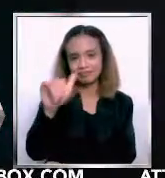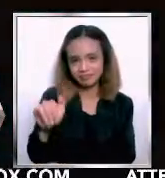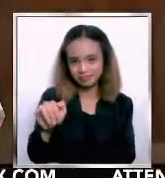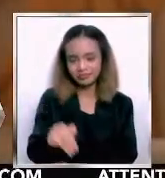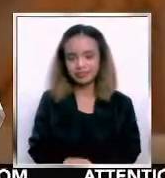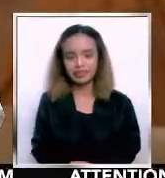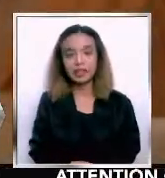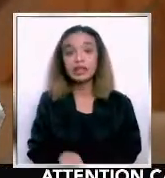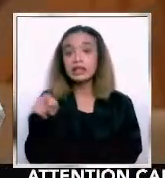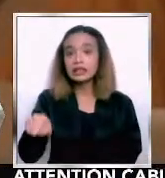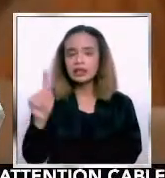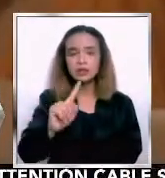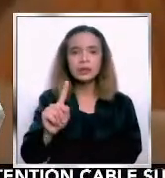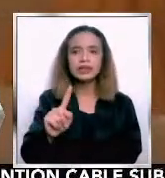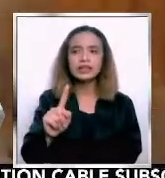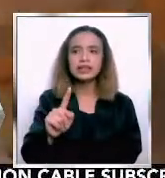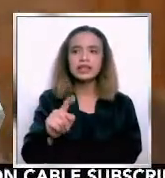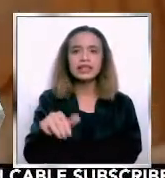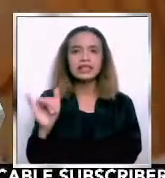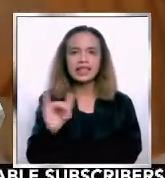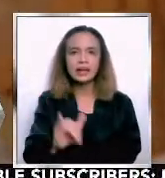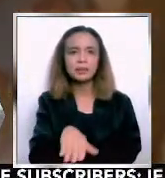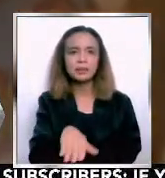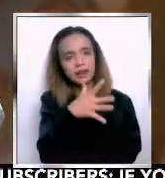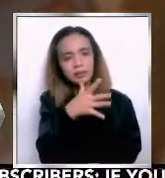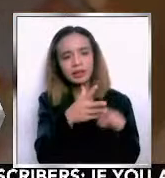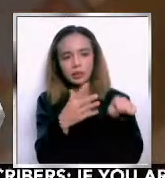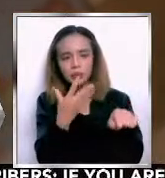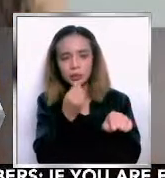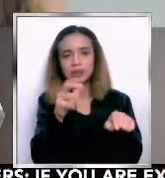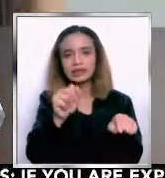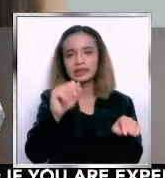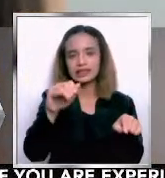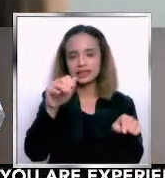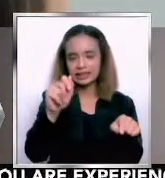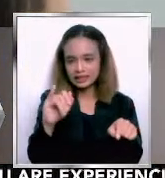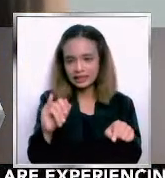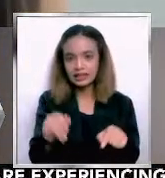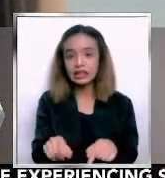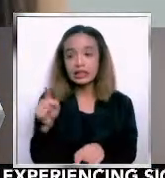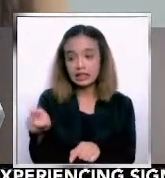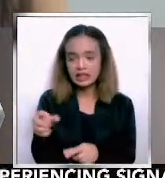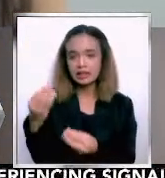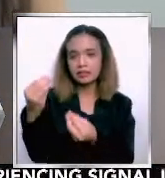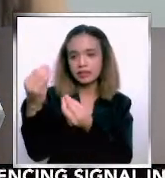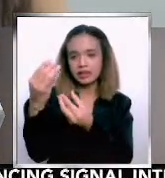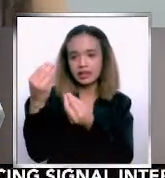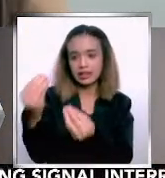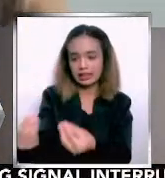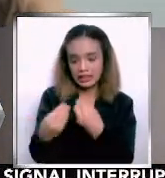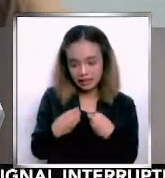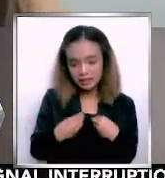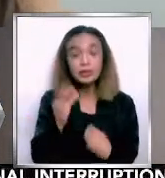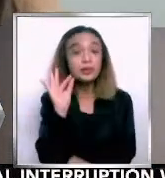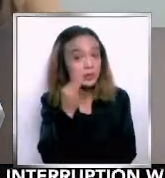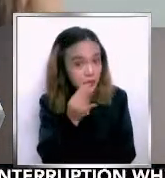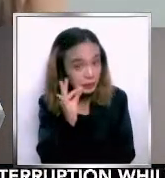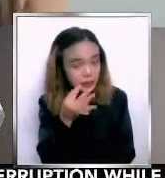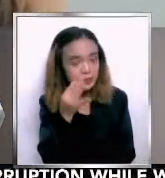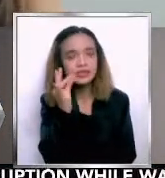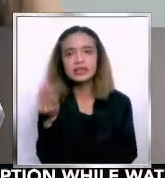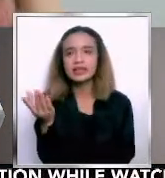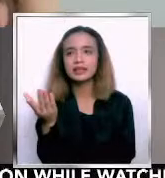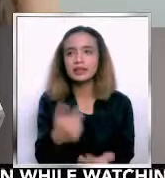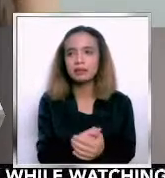ni Shane na nanay-nanayan niya sa showbiz si Ai. Binibigyan niya ako ng fruits, ng mga watermelon